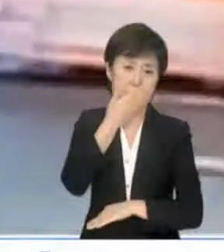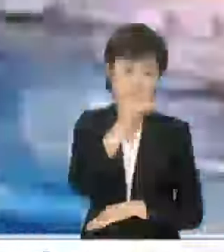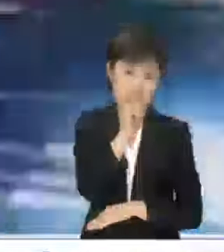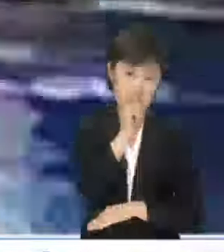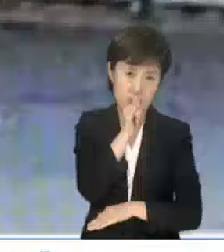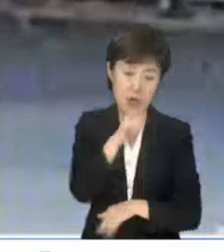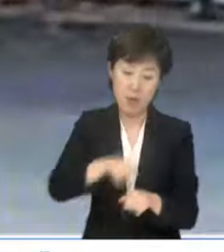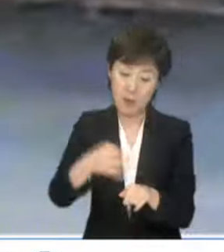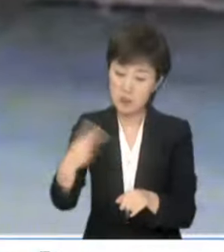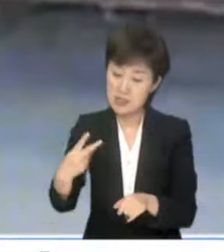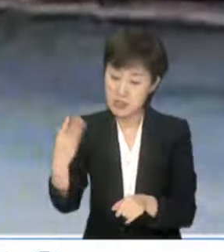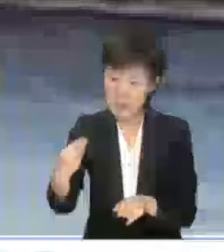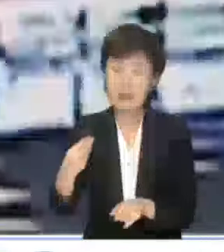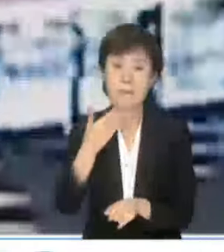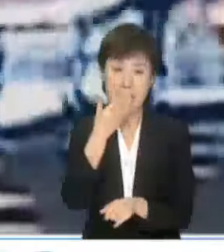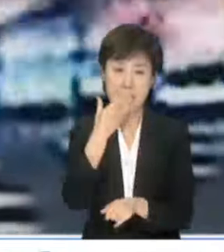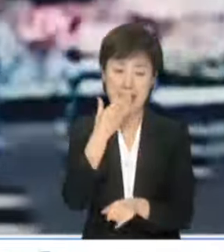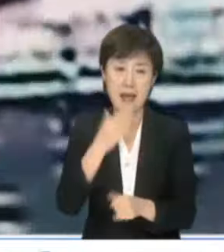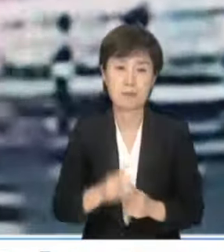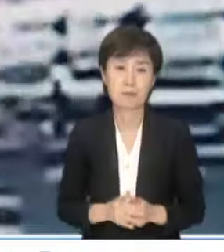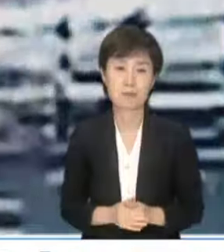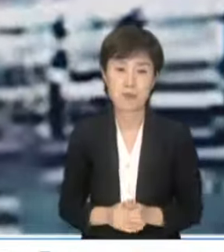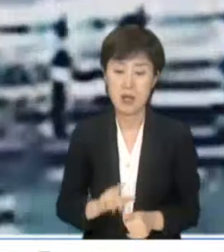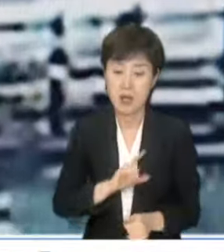이하의 벌금에 처해지도록 되어 있어서